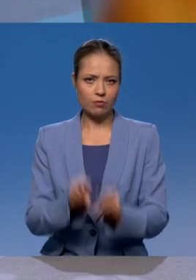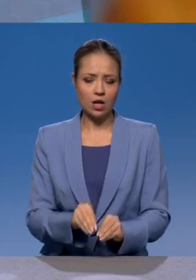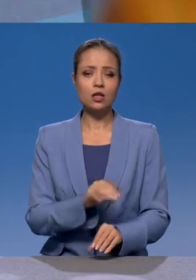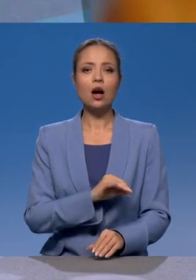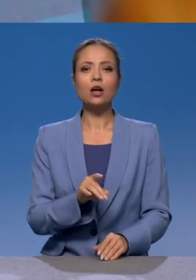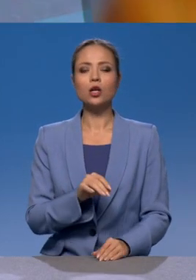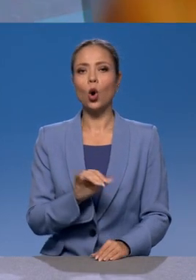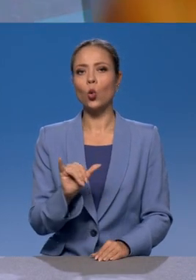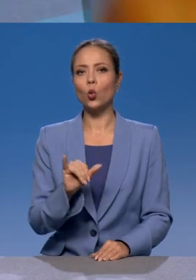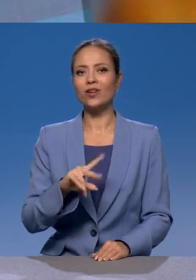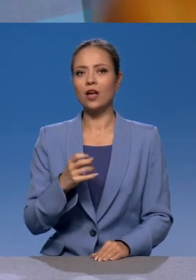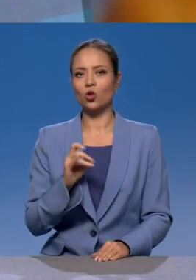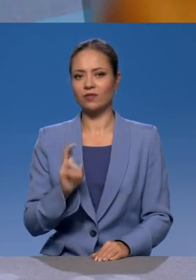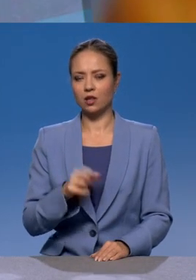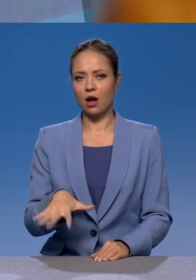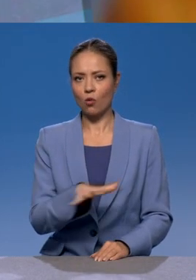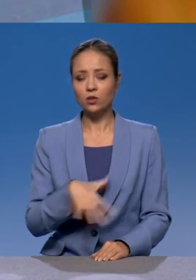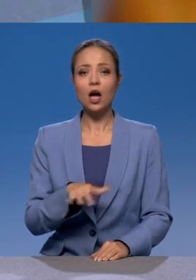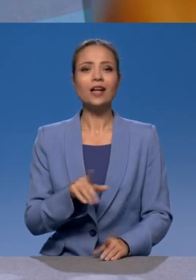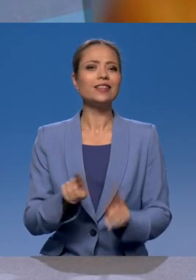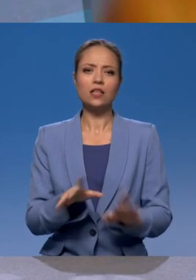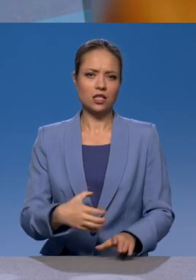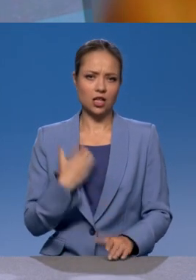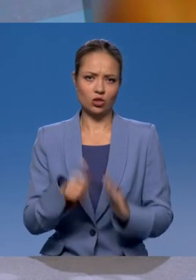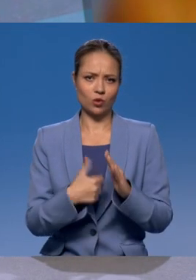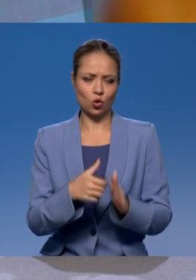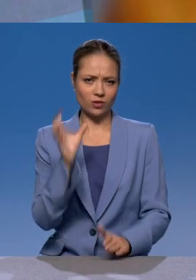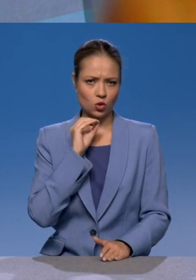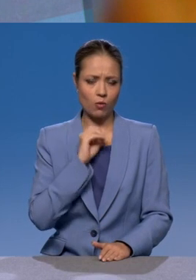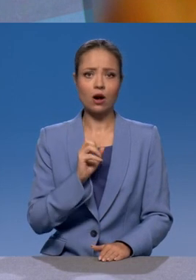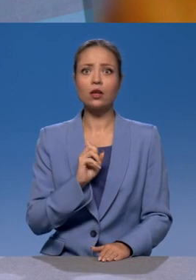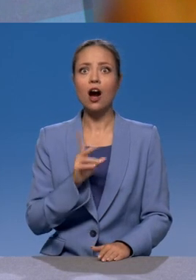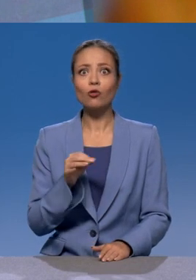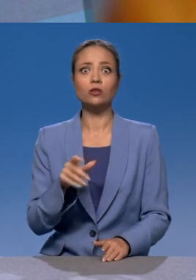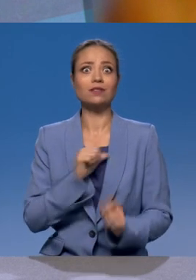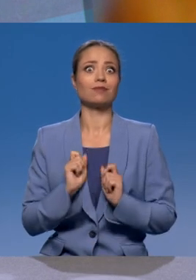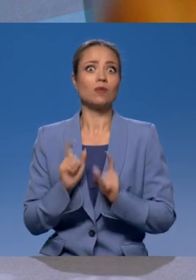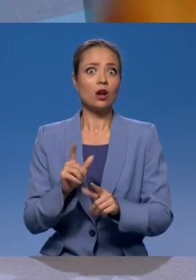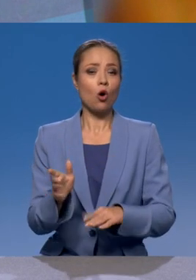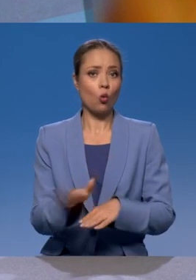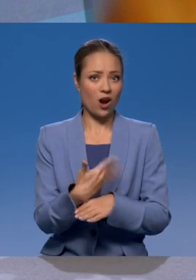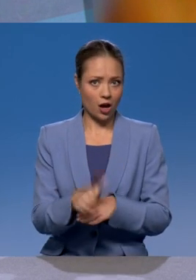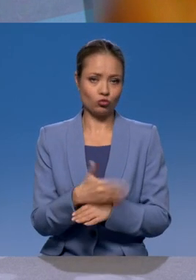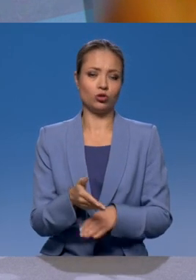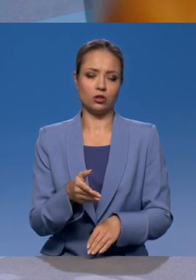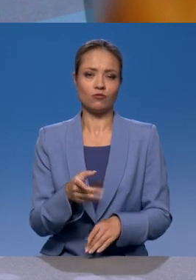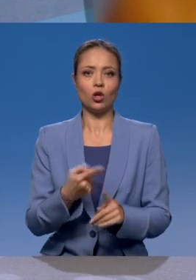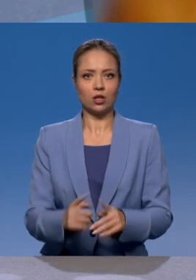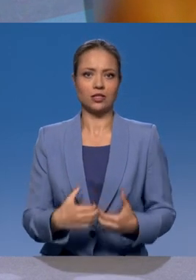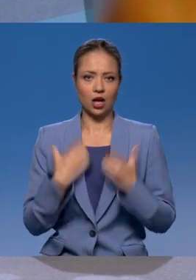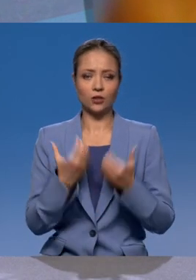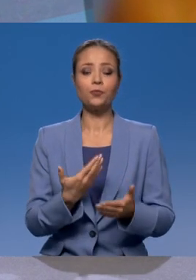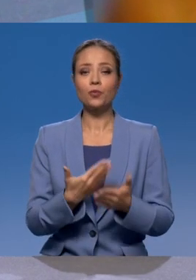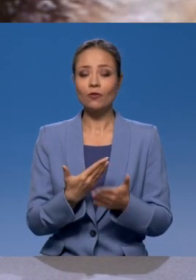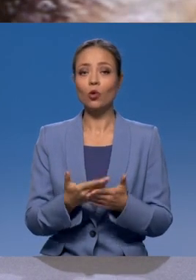Бездомные собаки, как те, что у нас самовыгули, запретить выгуливать на поводке, иначе штраф. Вот как раз рассчитывают